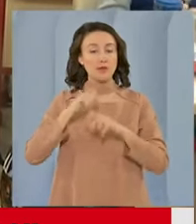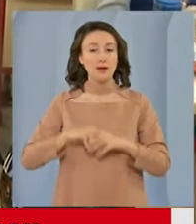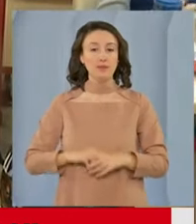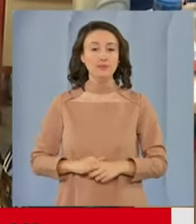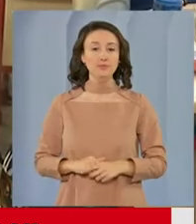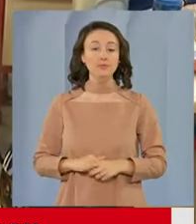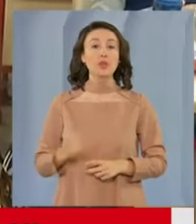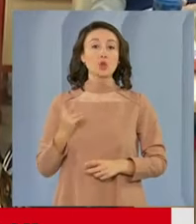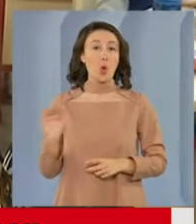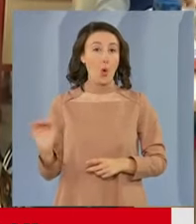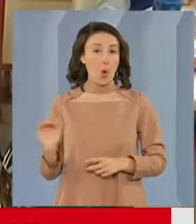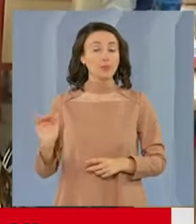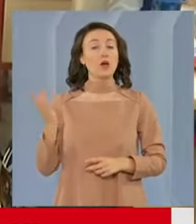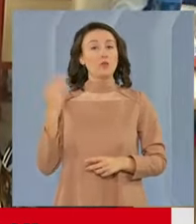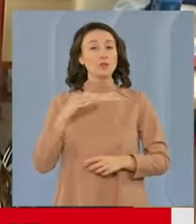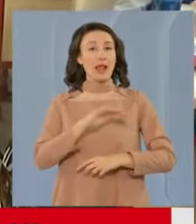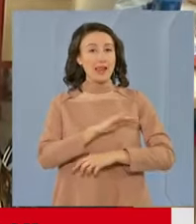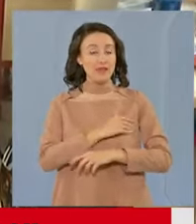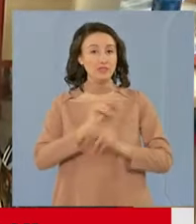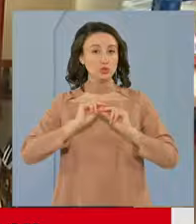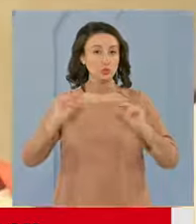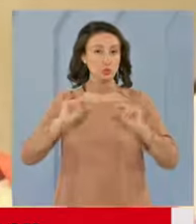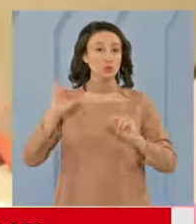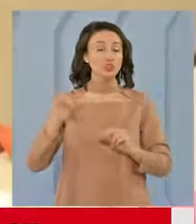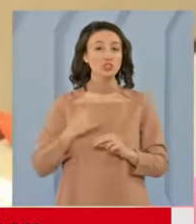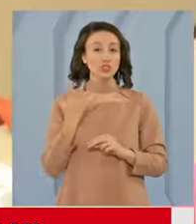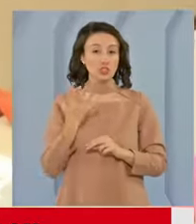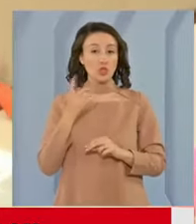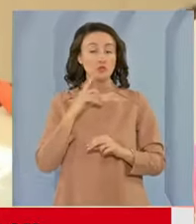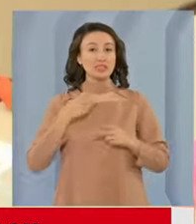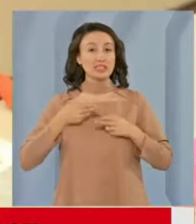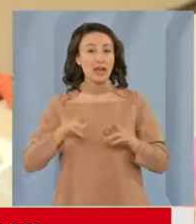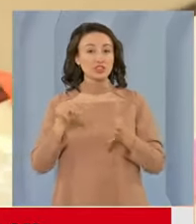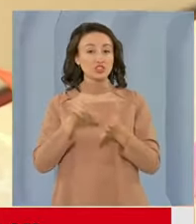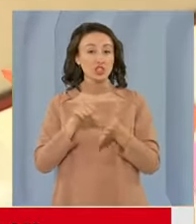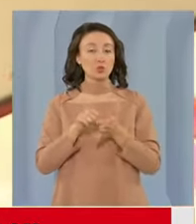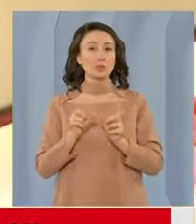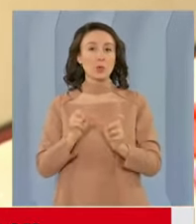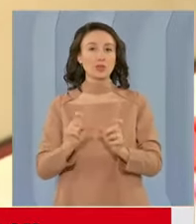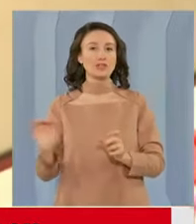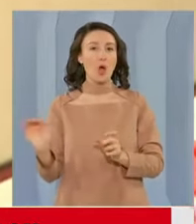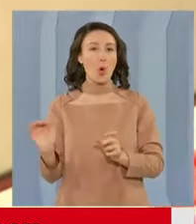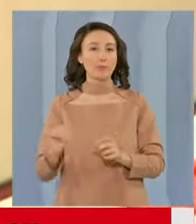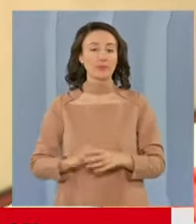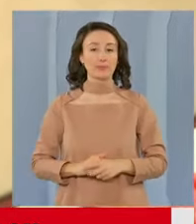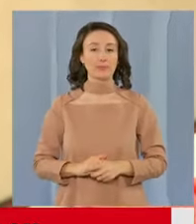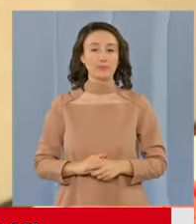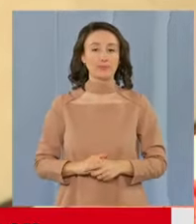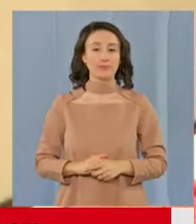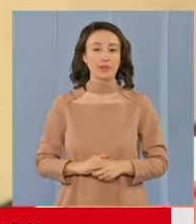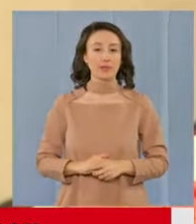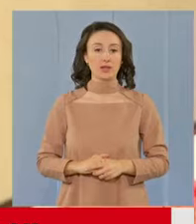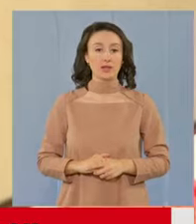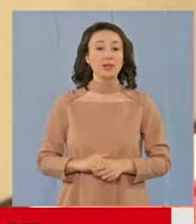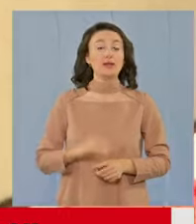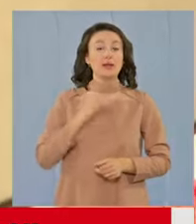trecut. Doi dintre ei erau chiar elevii instructorului, iar cinci erau internați în centrul de protecție al statului. În momentul în